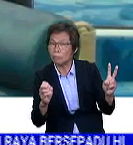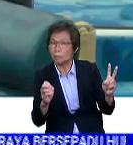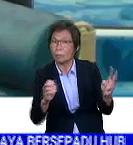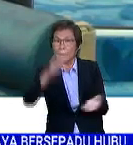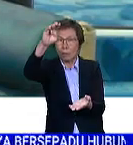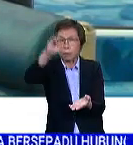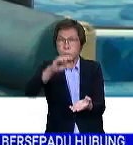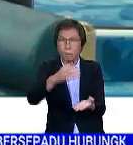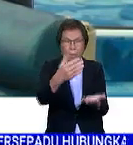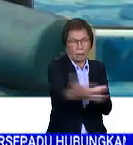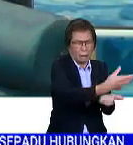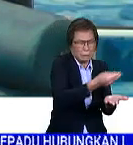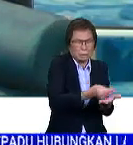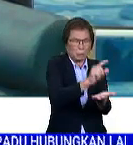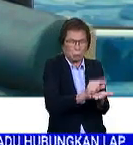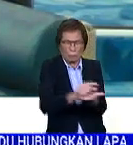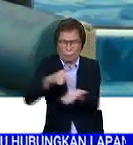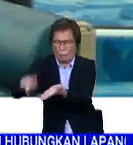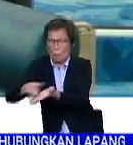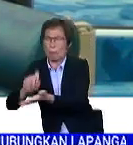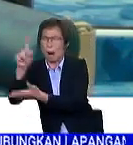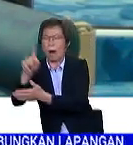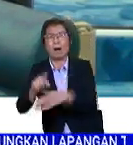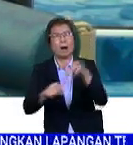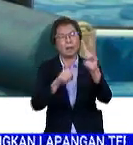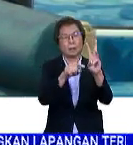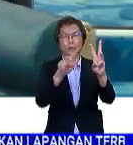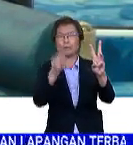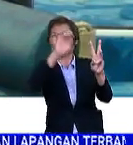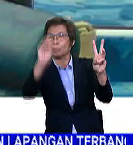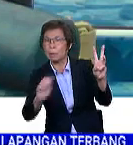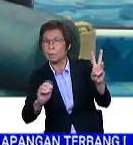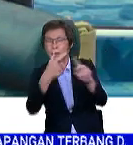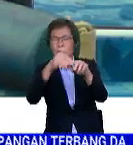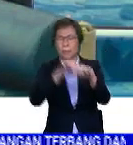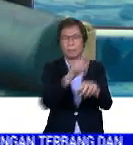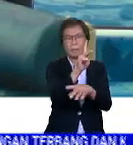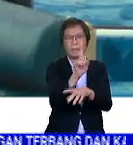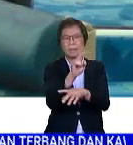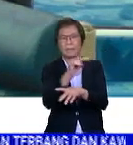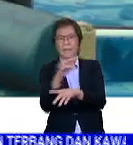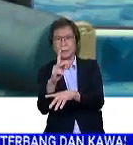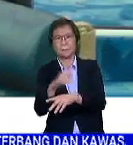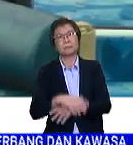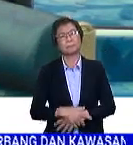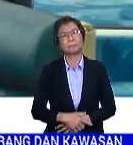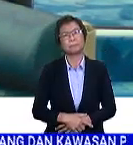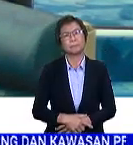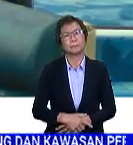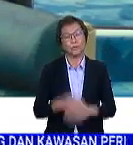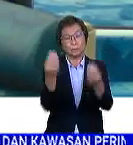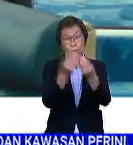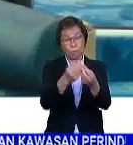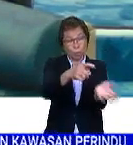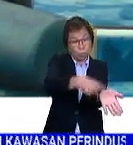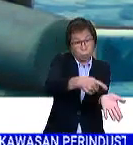defisit fiskal melebar kepada 6.2% daripada KDNK. Jumlah